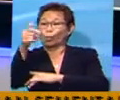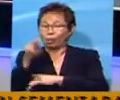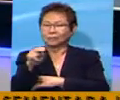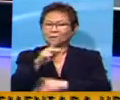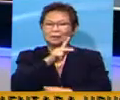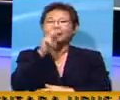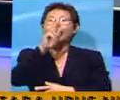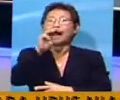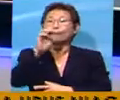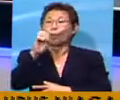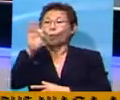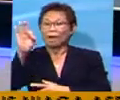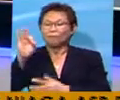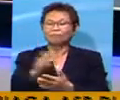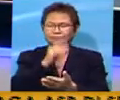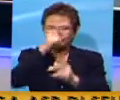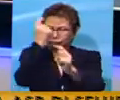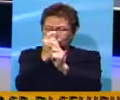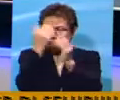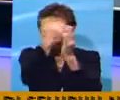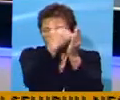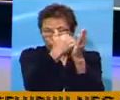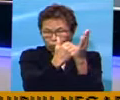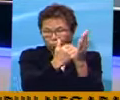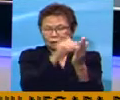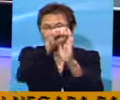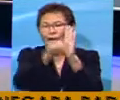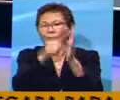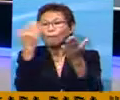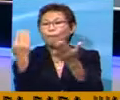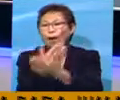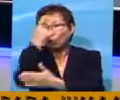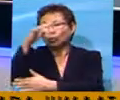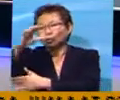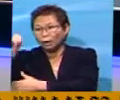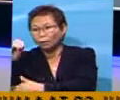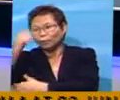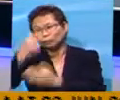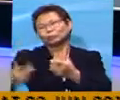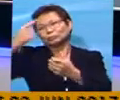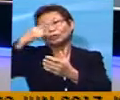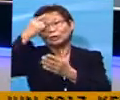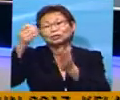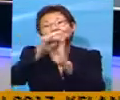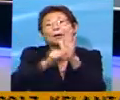Kementerian kewangan menetapkan kriteria dan syarat baru bagi Syarikat yang berminat untuk mengambil